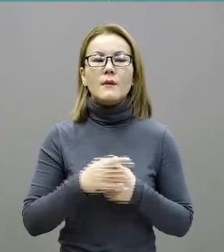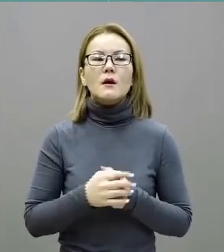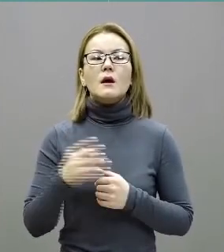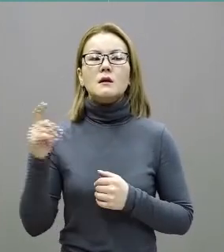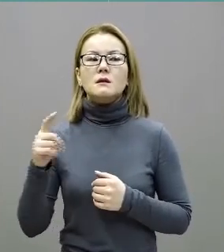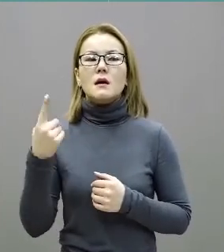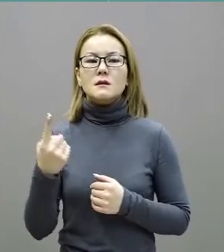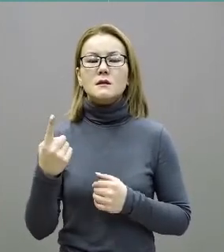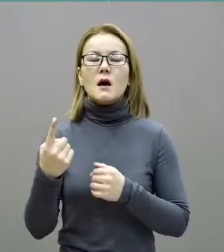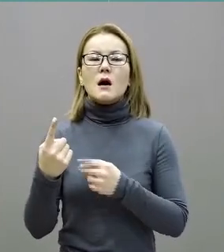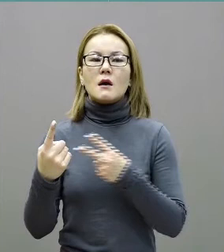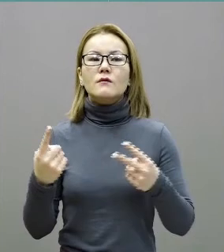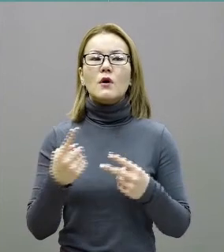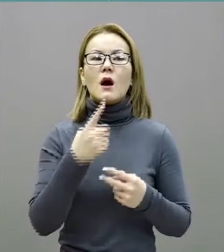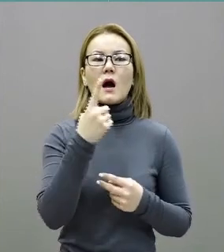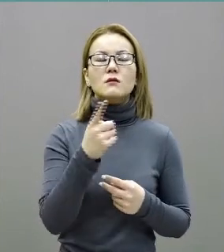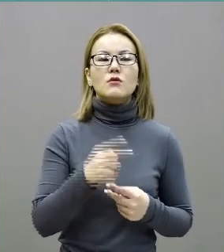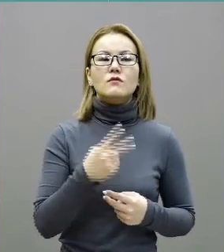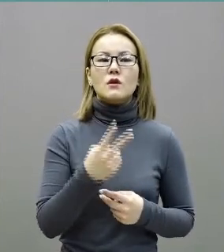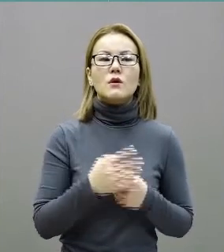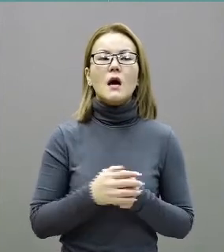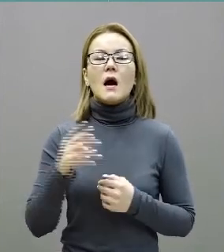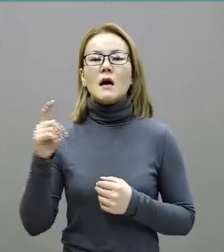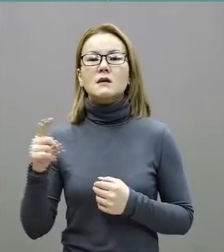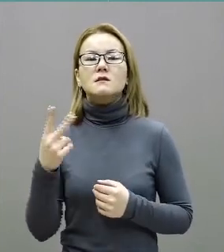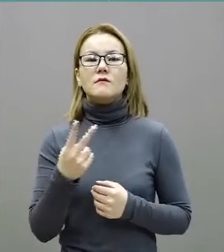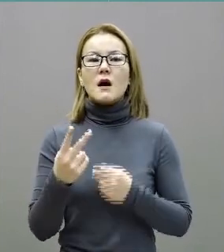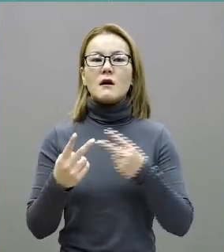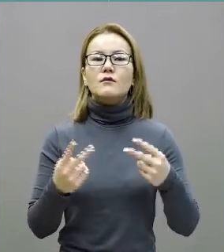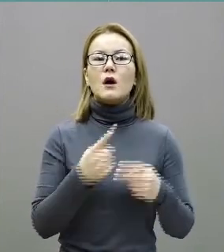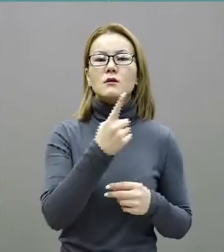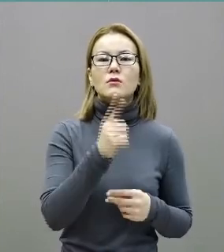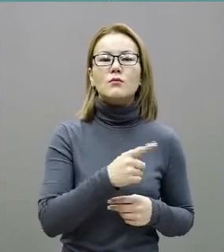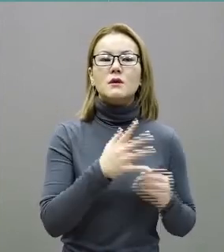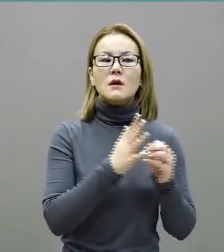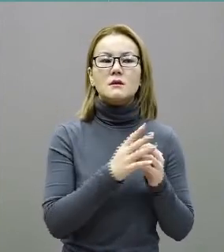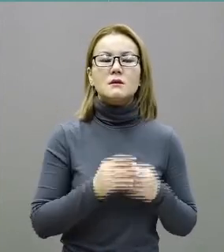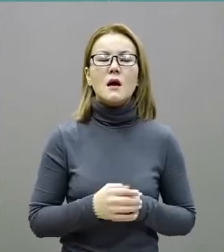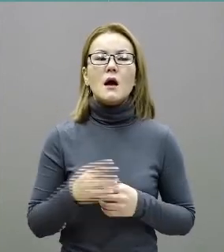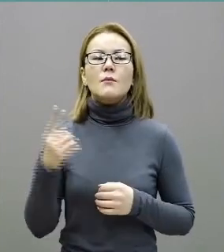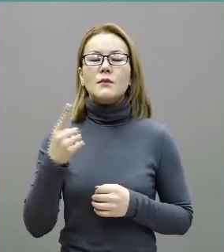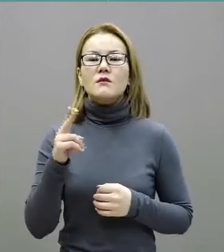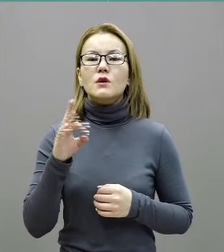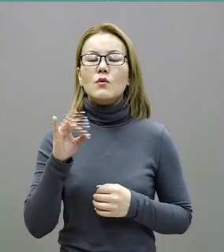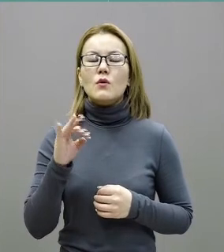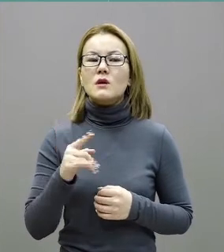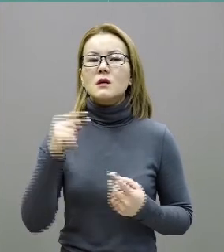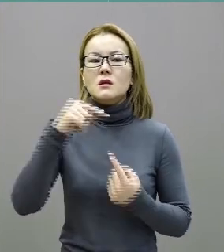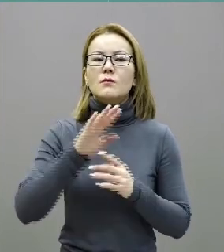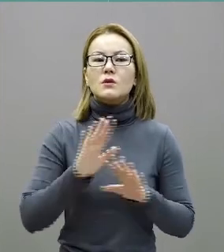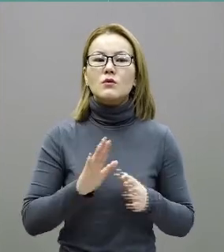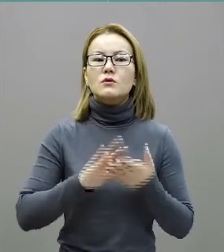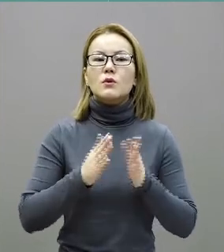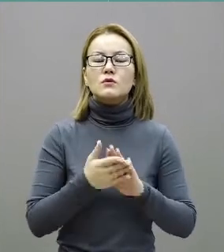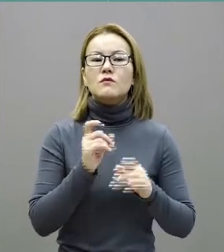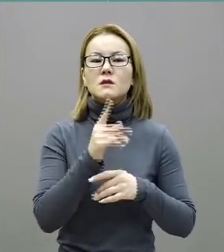корни x1 равно 1 2 x 2 равно 1 15 1 корень 1 2 не удовлетворяют